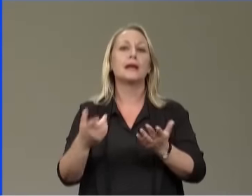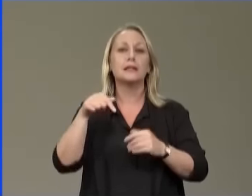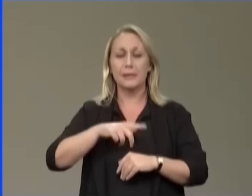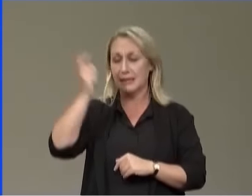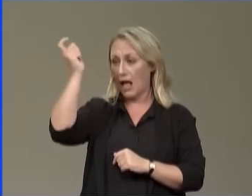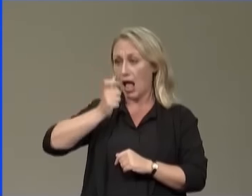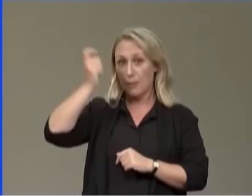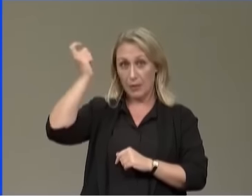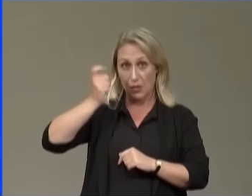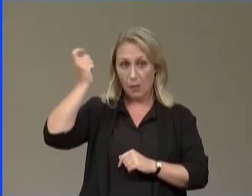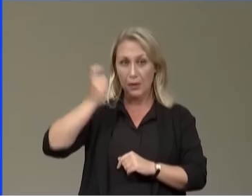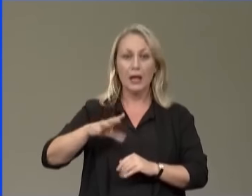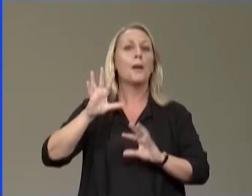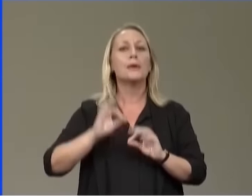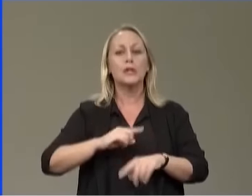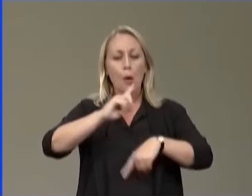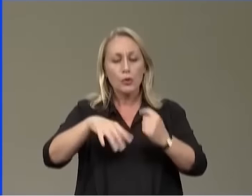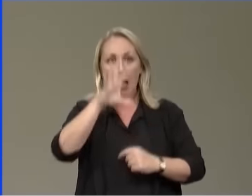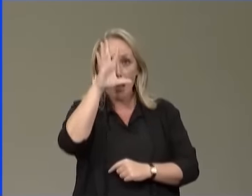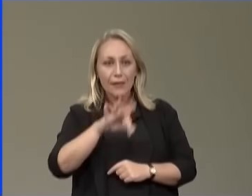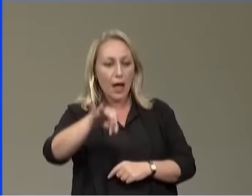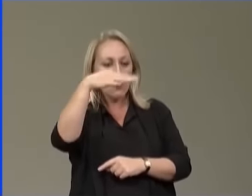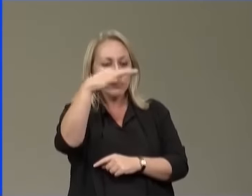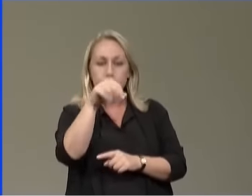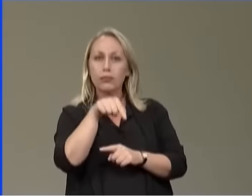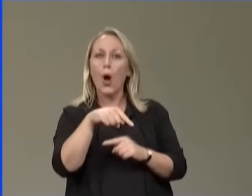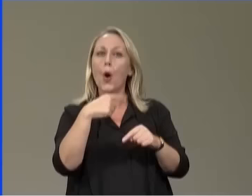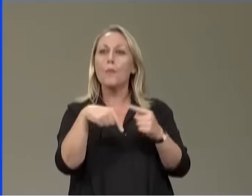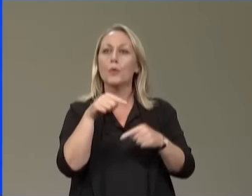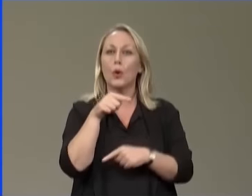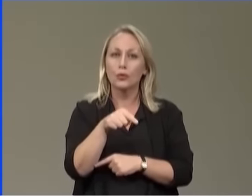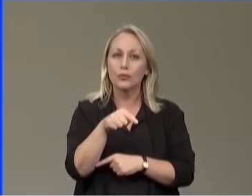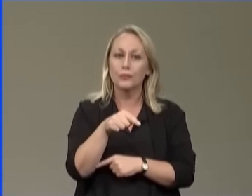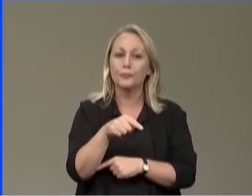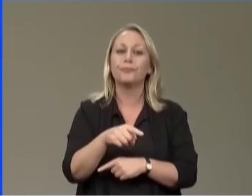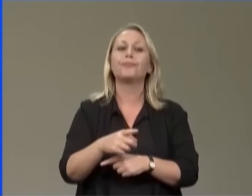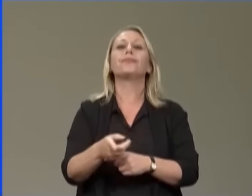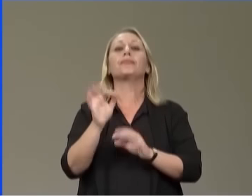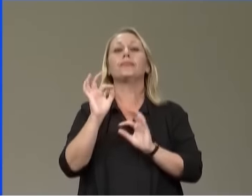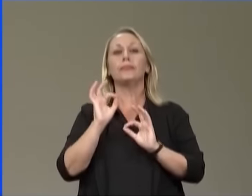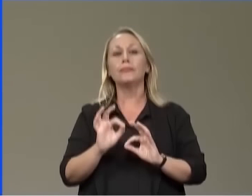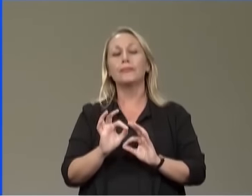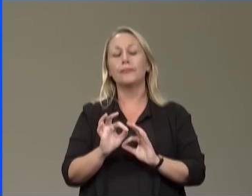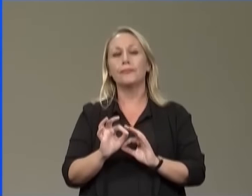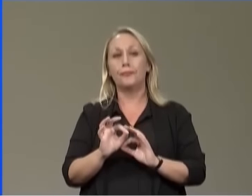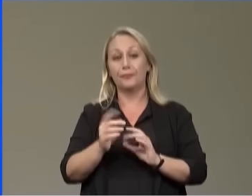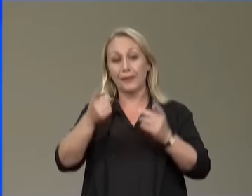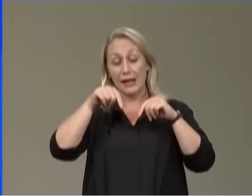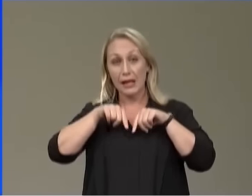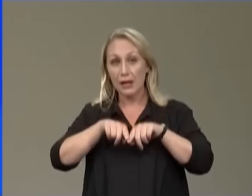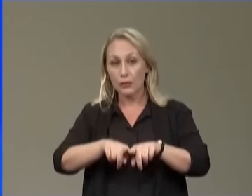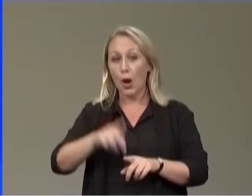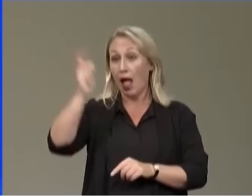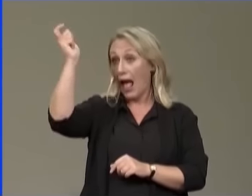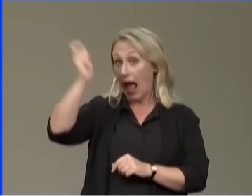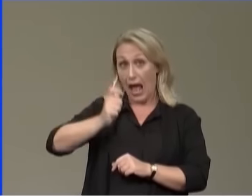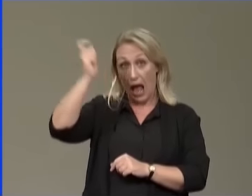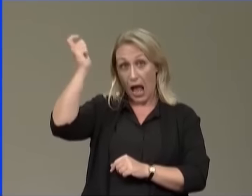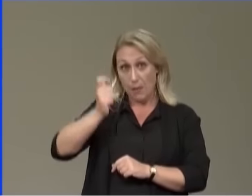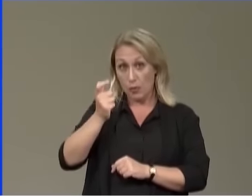επιδομάτων στους πραγματικά ευάλωτους. Αυξάνοντας όμως και το ύψος των επιδομάτων και της